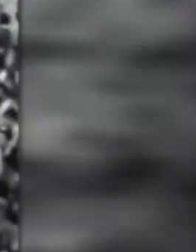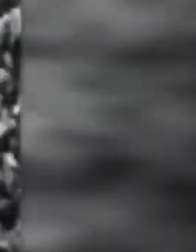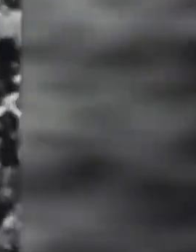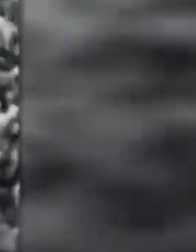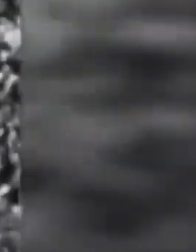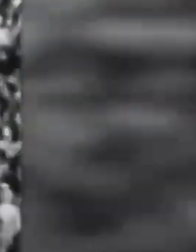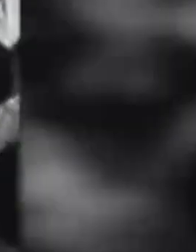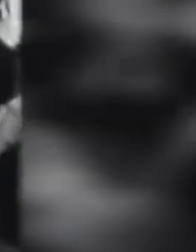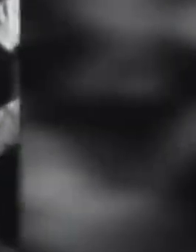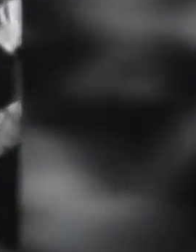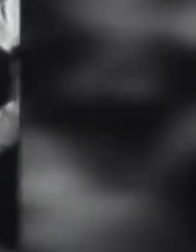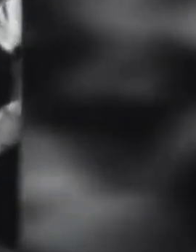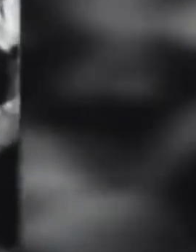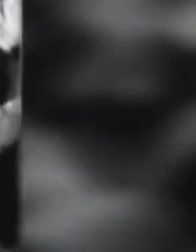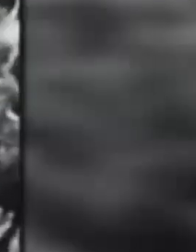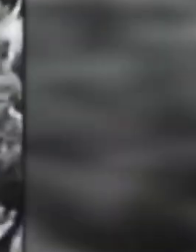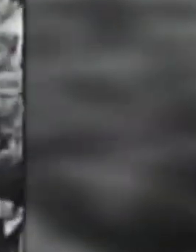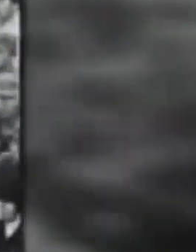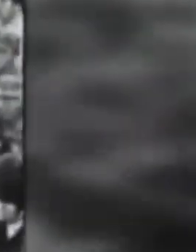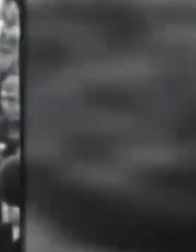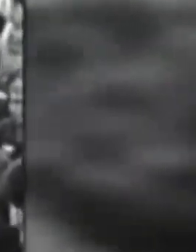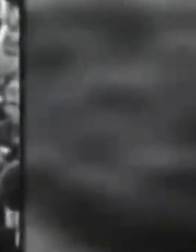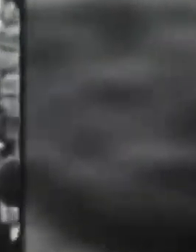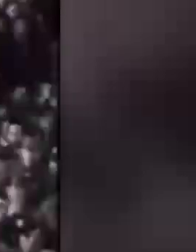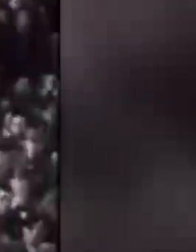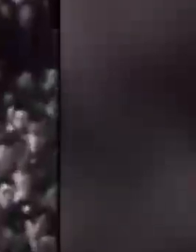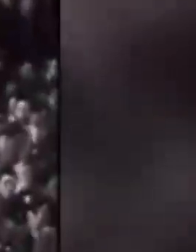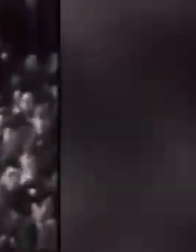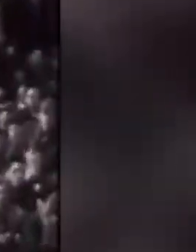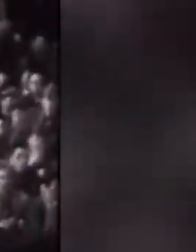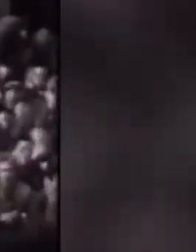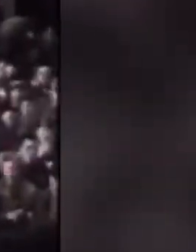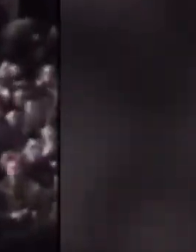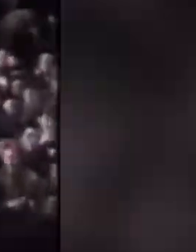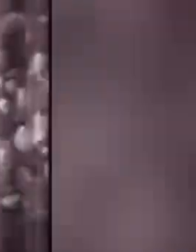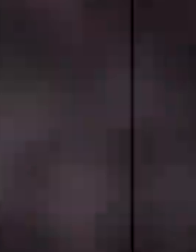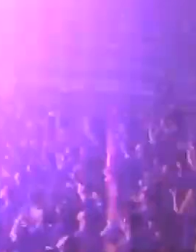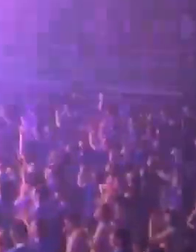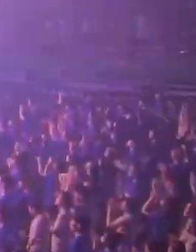민족이 어려울 때 기도하며 앞장섰던 한국교회의 전통을 기억하며